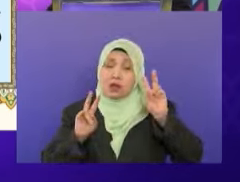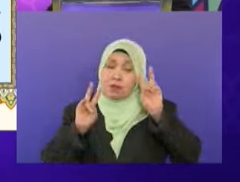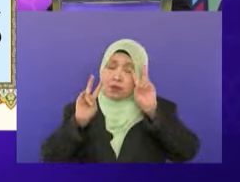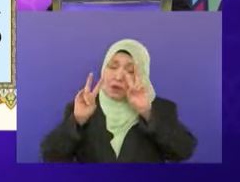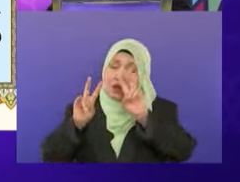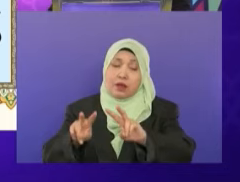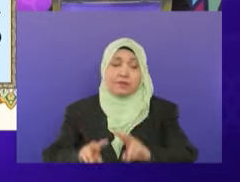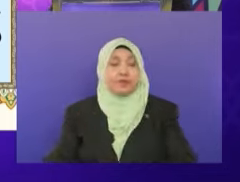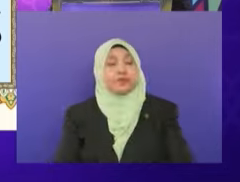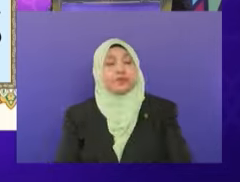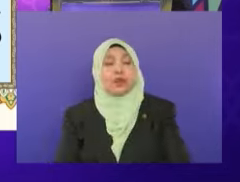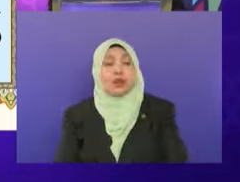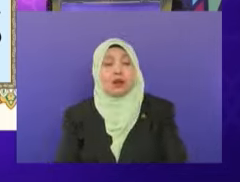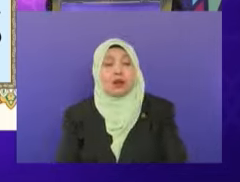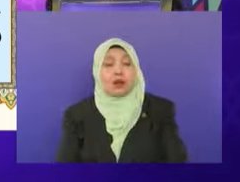تنظرون.